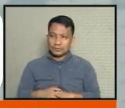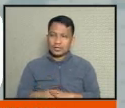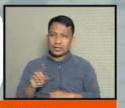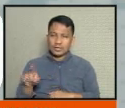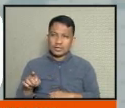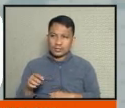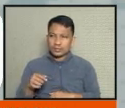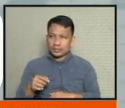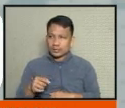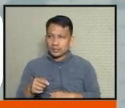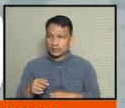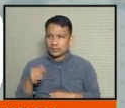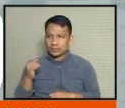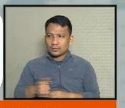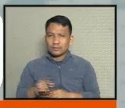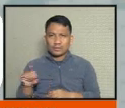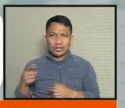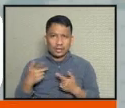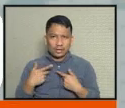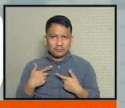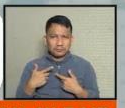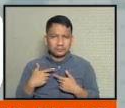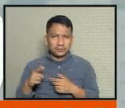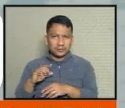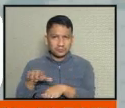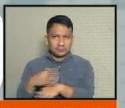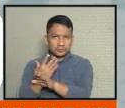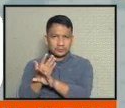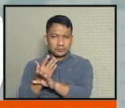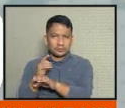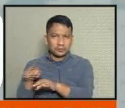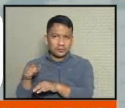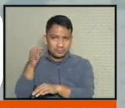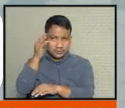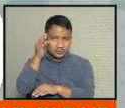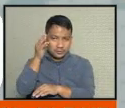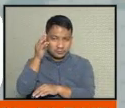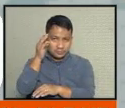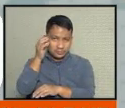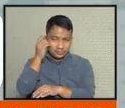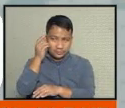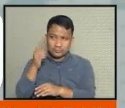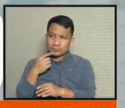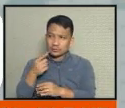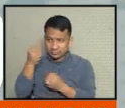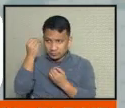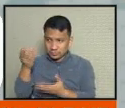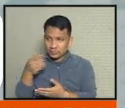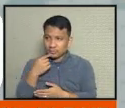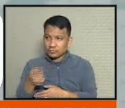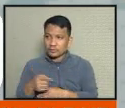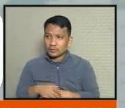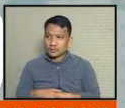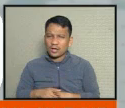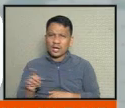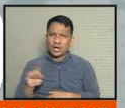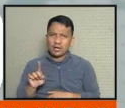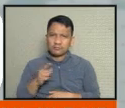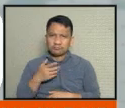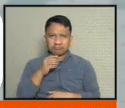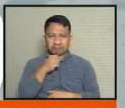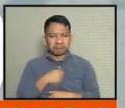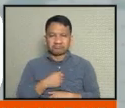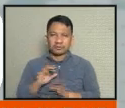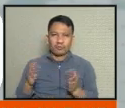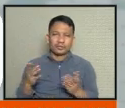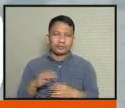nakita ng mga anak natin na ikaw ay meron ka video call. Si Francisco nga, nasabi niyo ko sa kanya yan. Wala. Ano nila kayo umi-make? Oh,